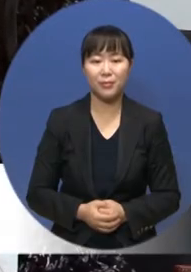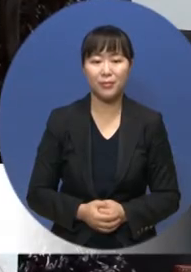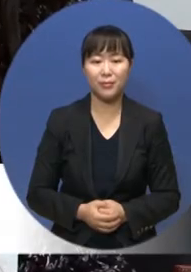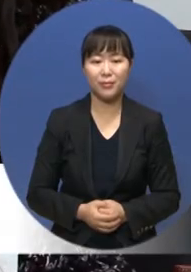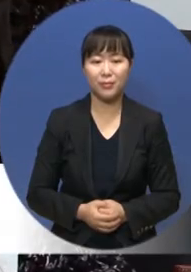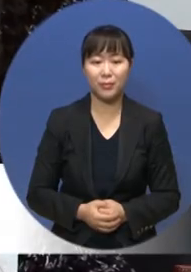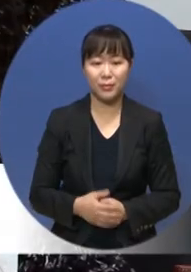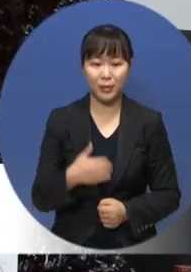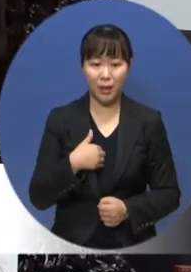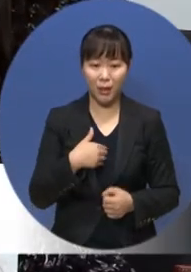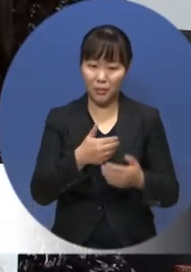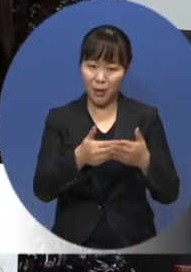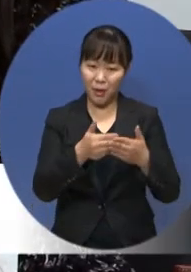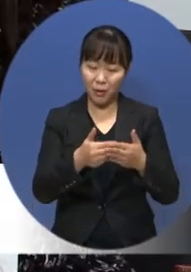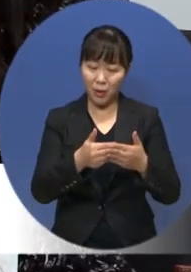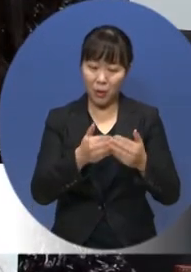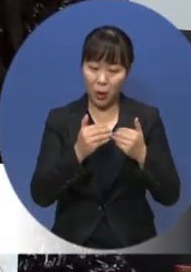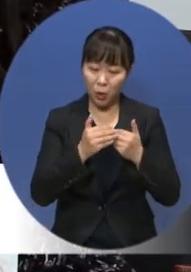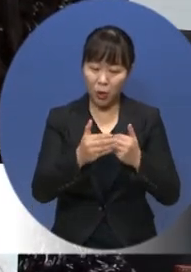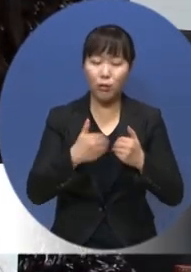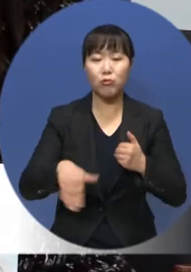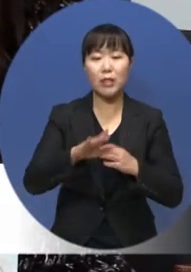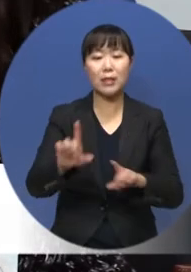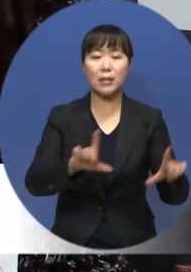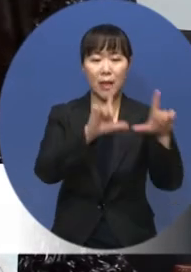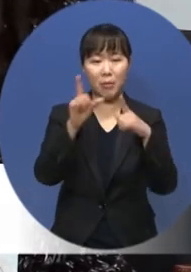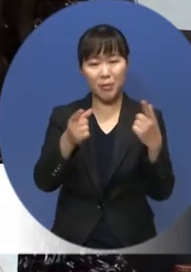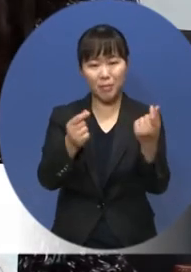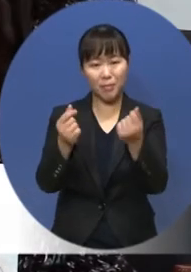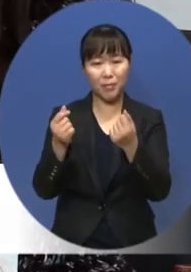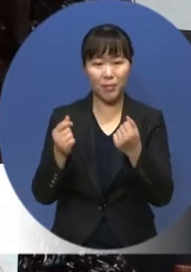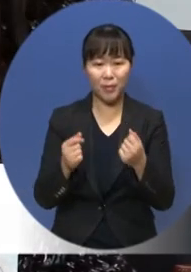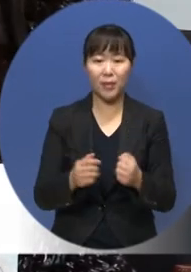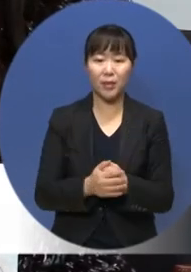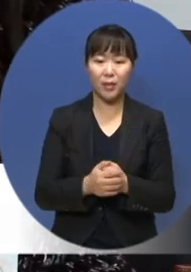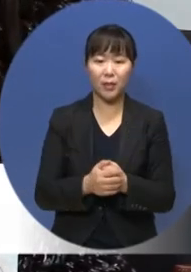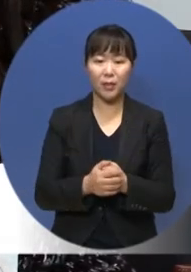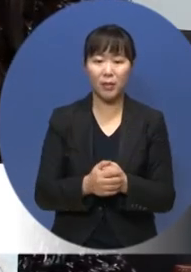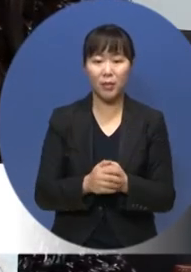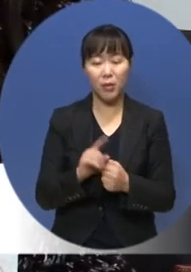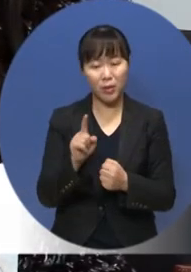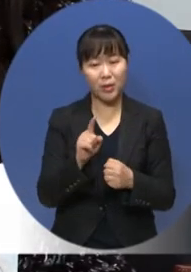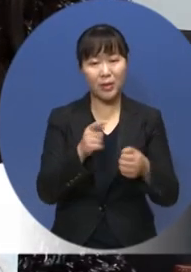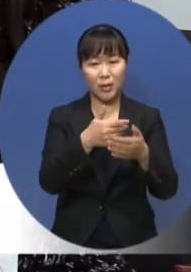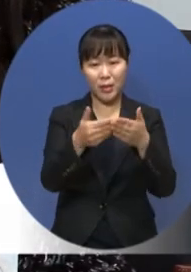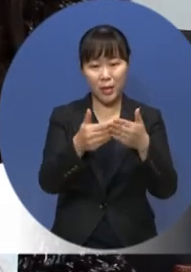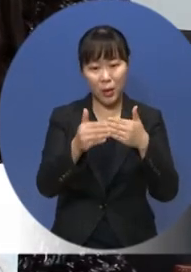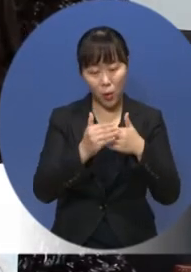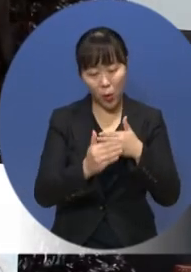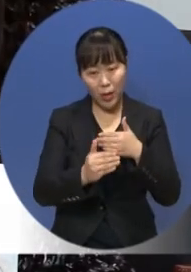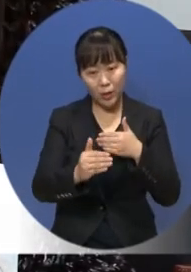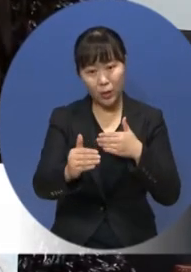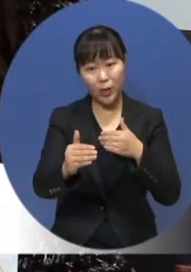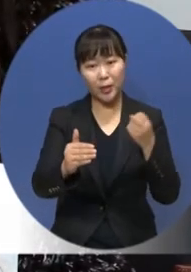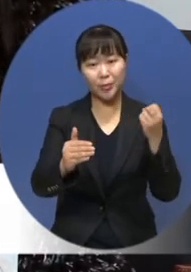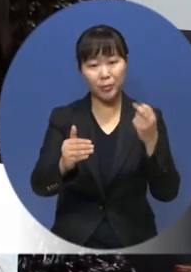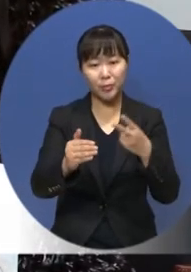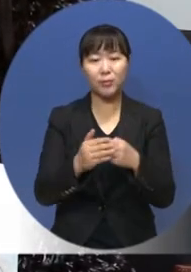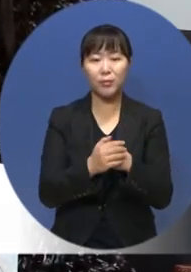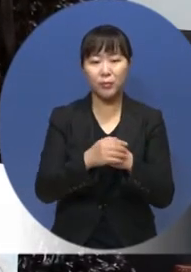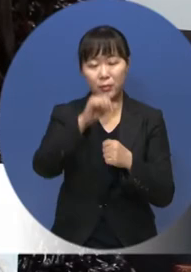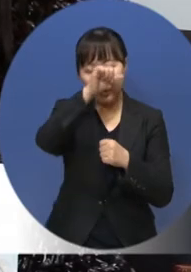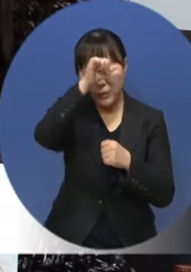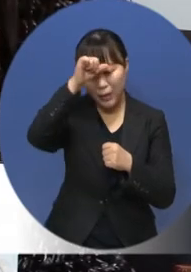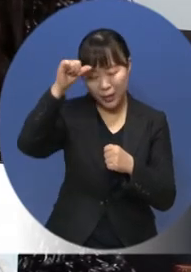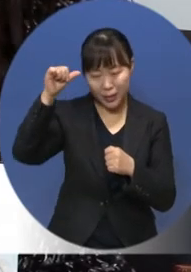작품은 작업하는 과정은 우리 삶과 참 닮아 있어요. 그런 어떤 작업 그 과정과 또